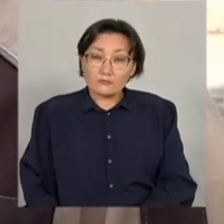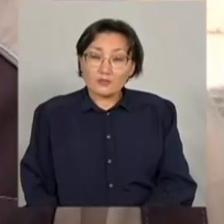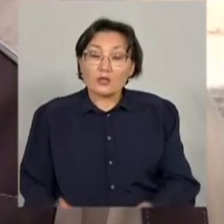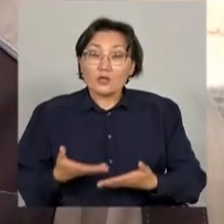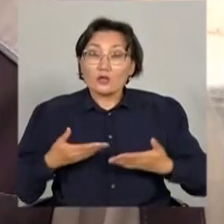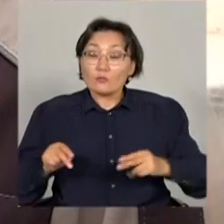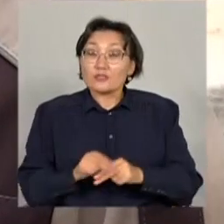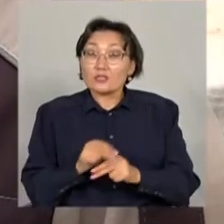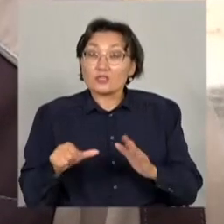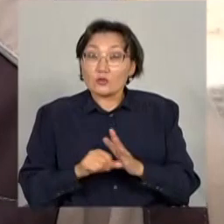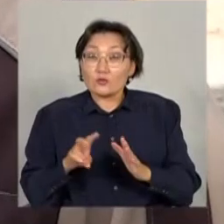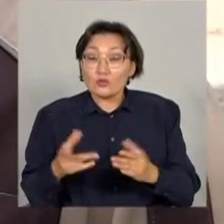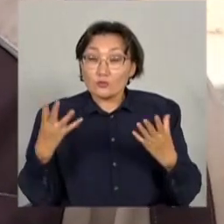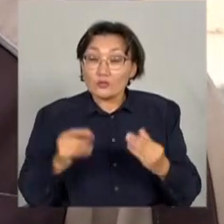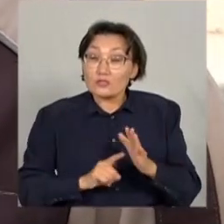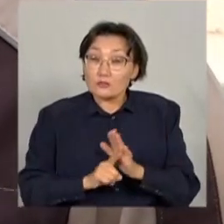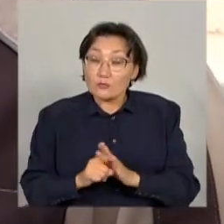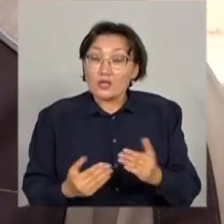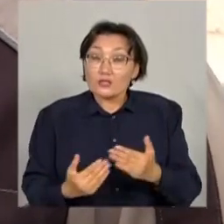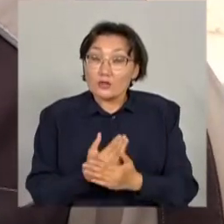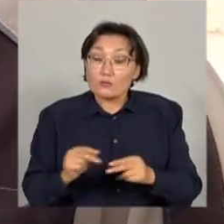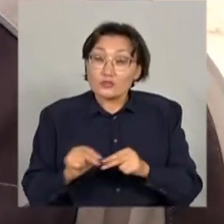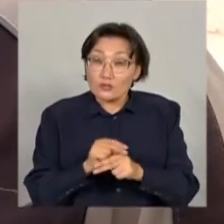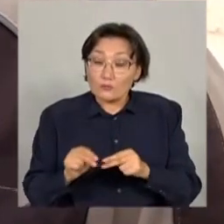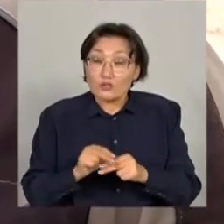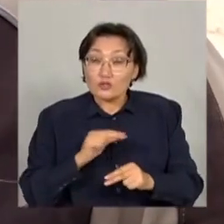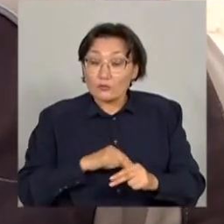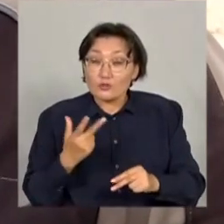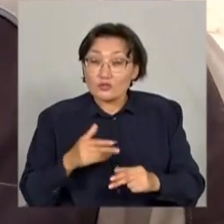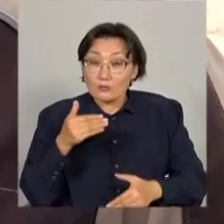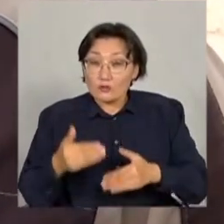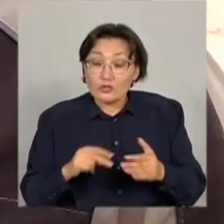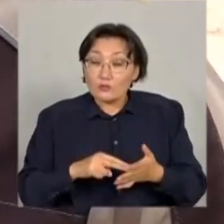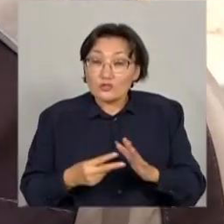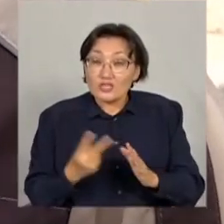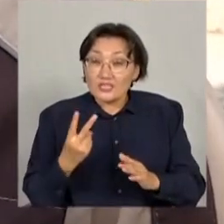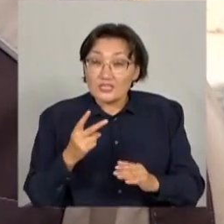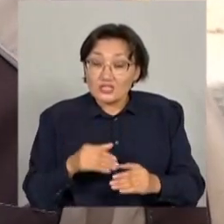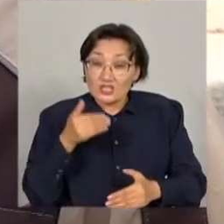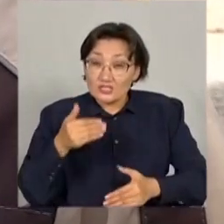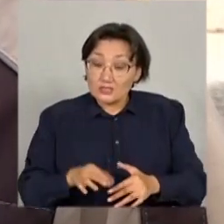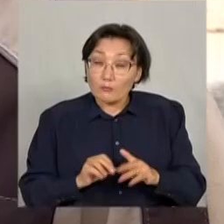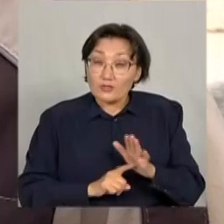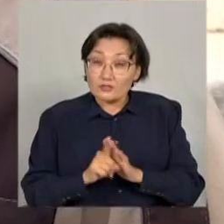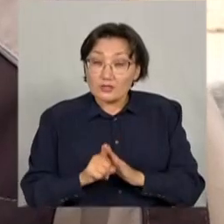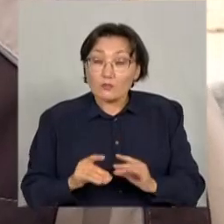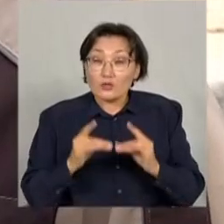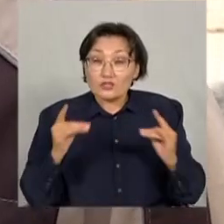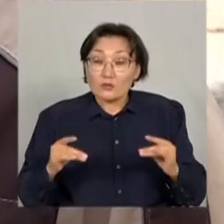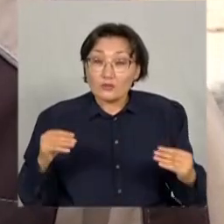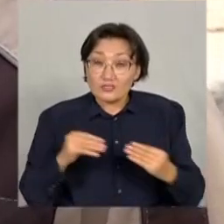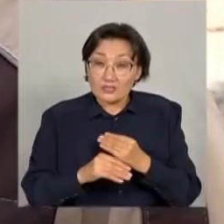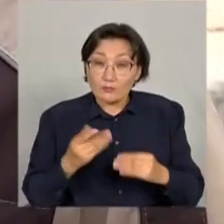Біз жөндеуді 6-шы маусым күні бастадық. Қайта құру жұмыстары 3 кезеңнен тұрады. Қазір жоспар бойынша 2 кезеңі жүргізілуде. Көпірдегі